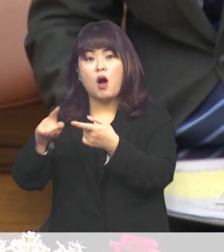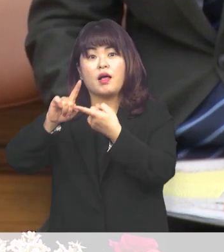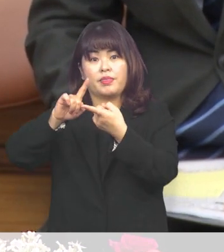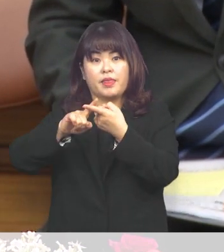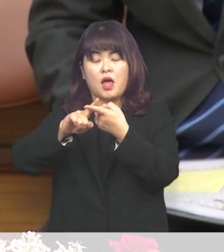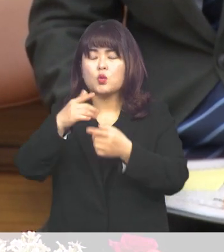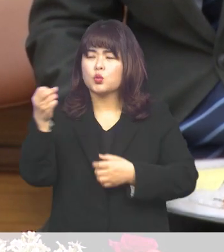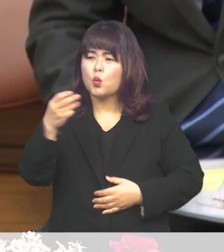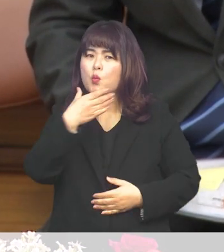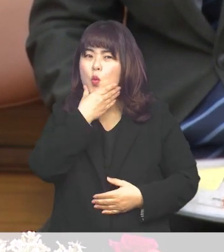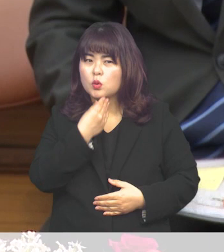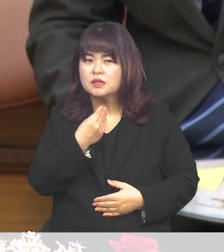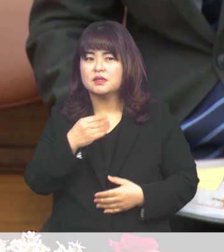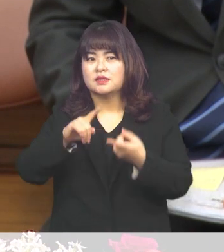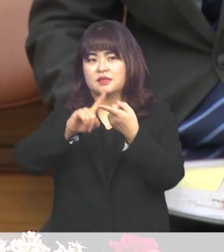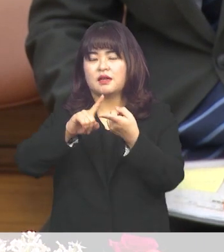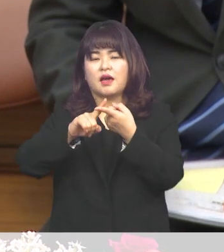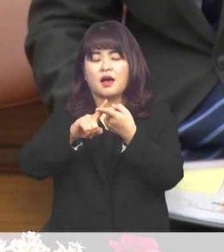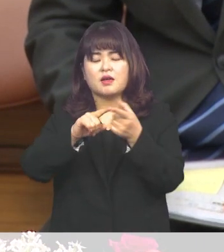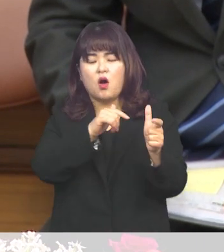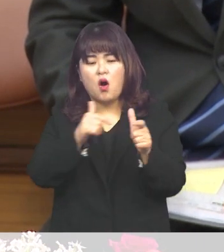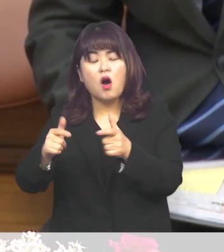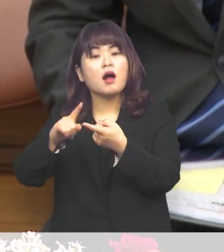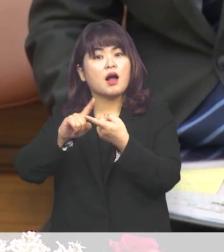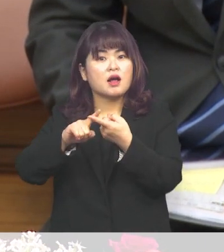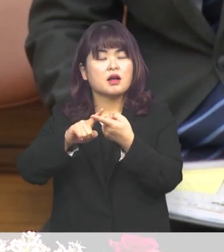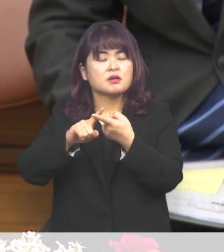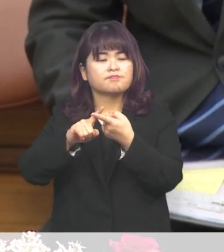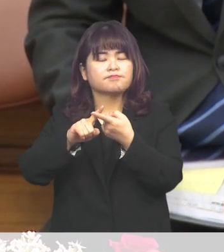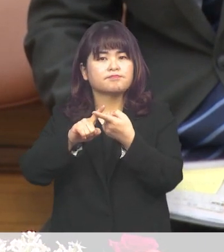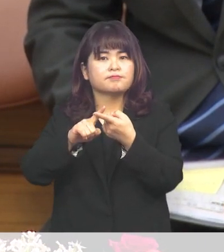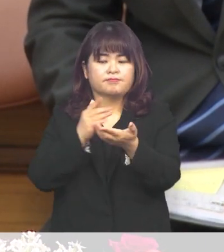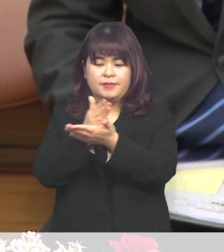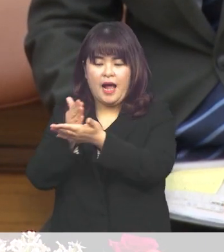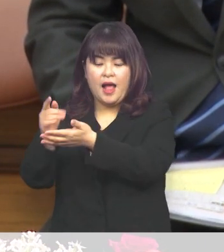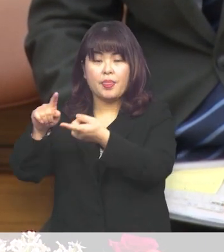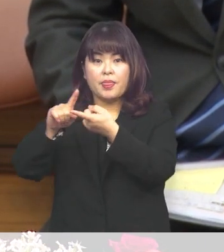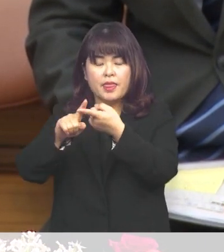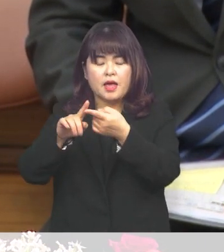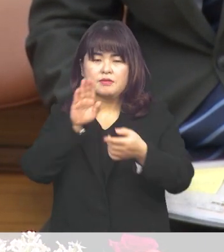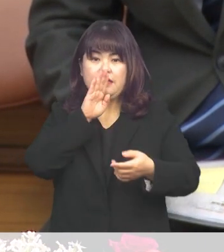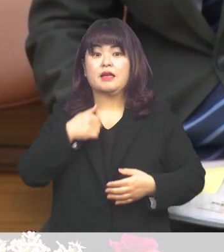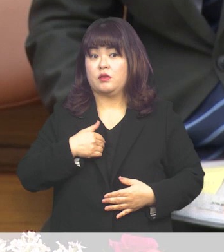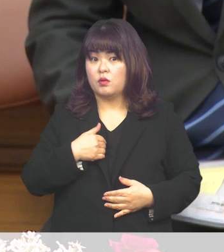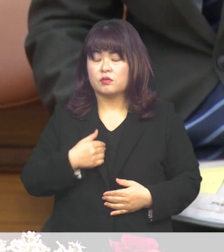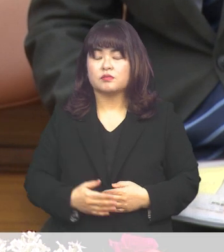복지나 이런 여러 가지 방면에서 저는